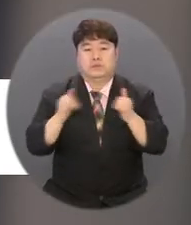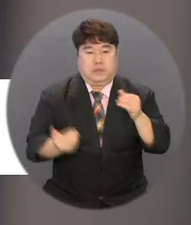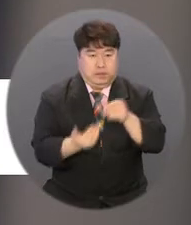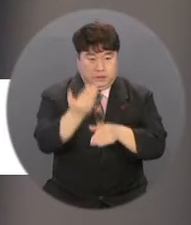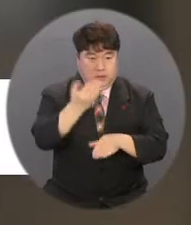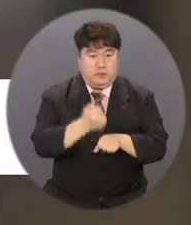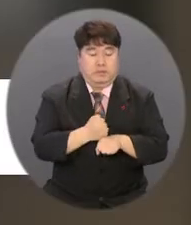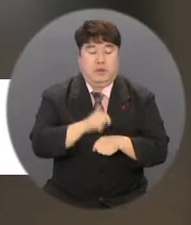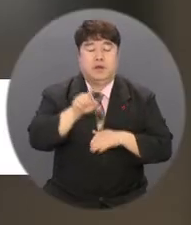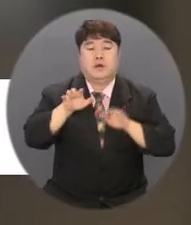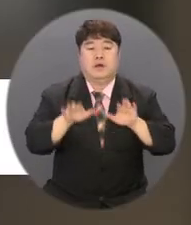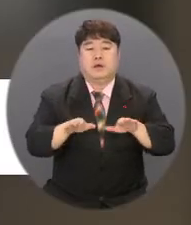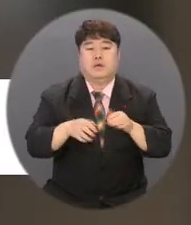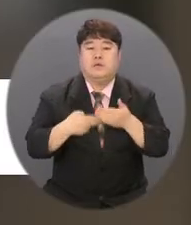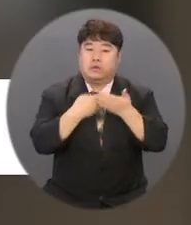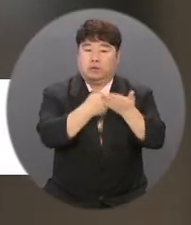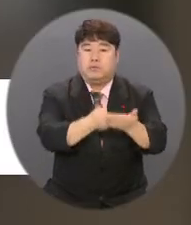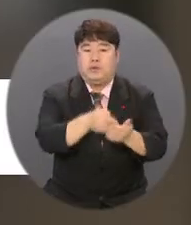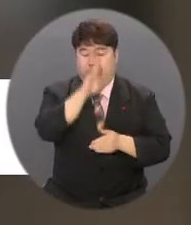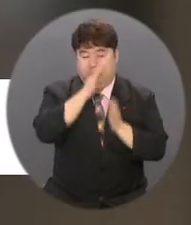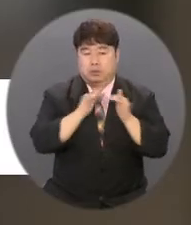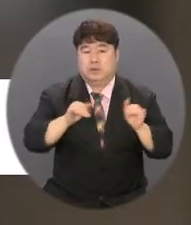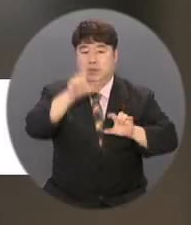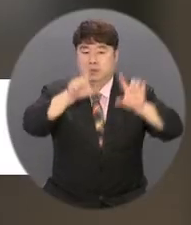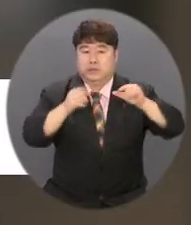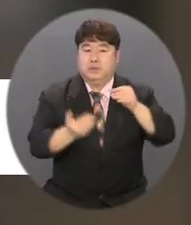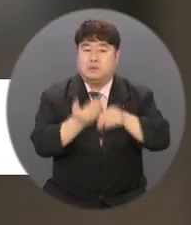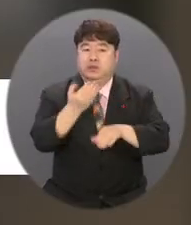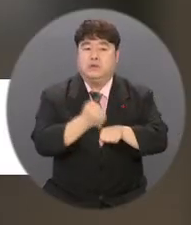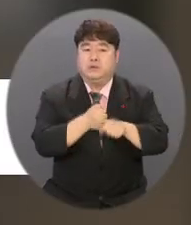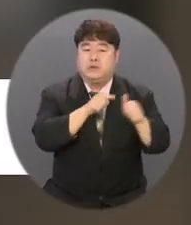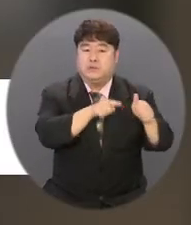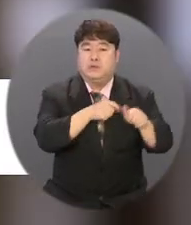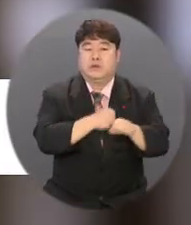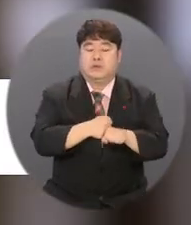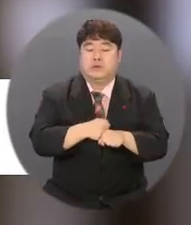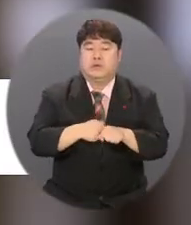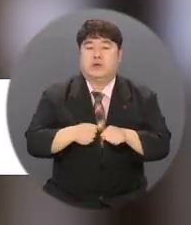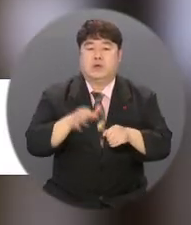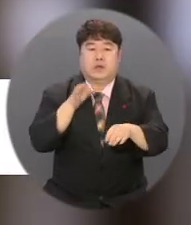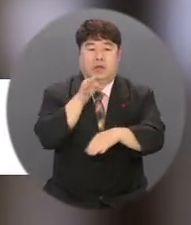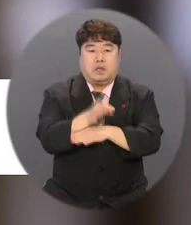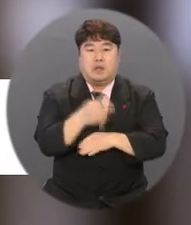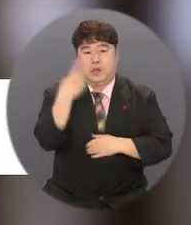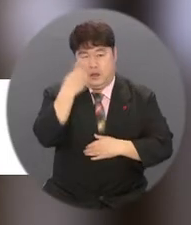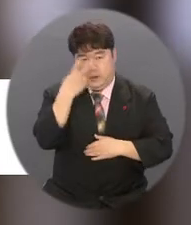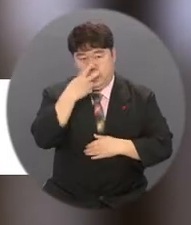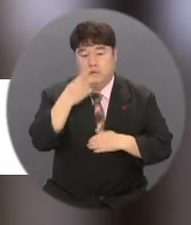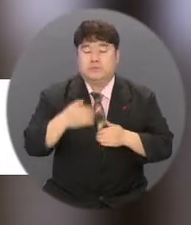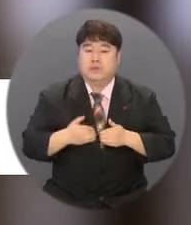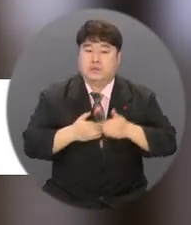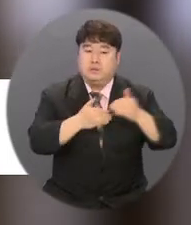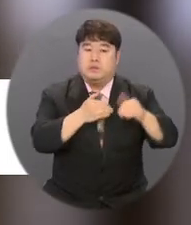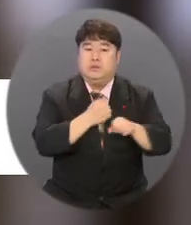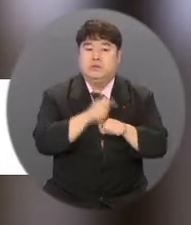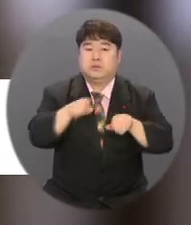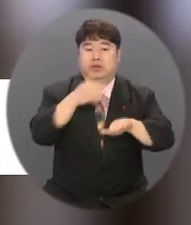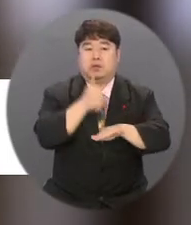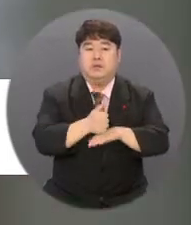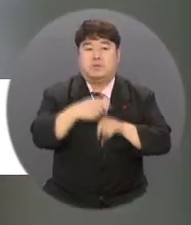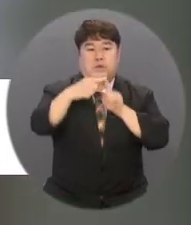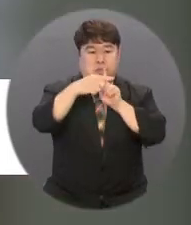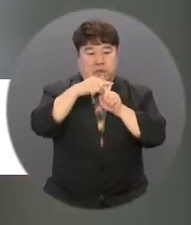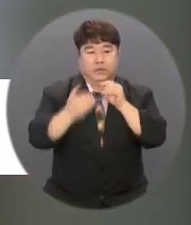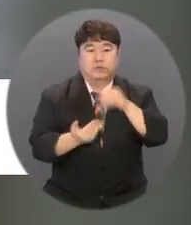발생했습니다. 이번 환자 가운데 증상이 발생한 환자를 대상으로 간이 키트 검사를 진행했고, 그 결과